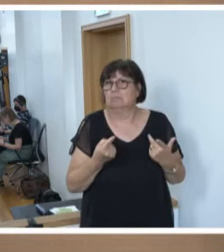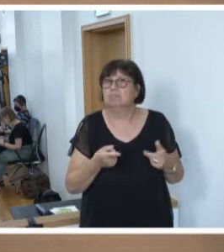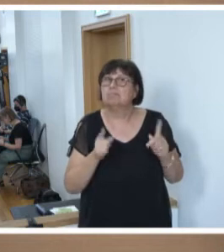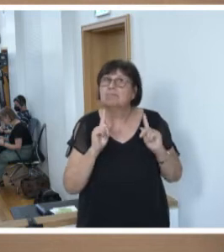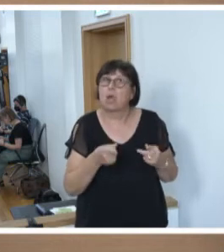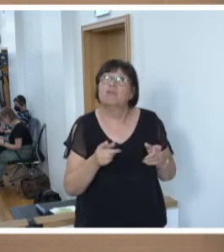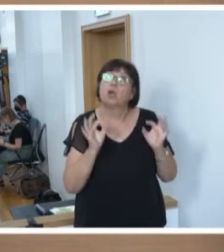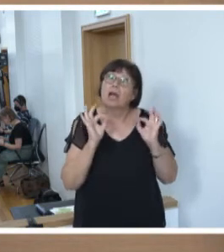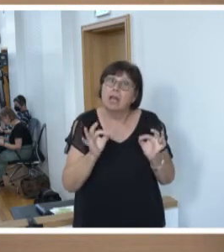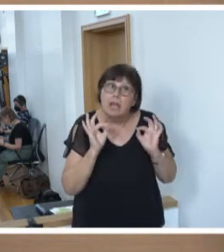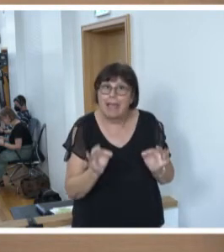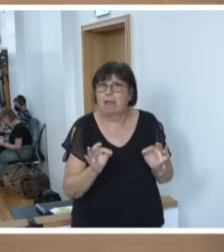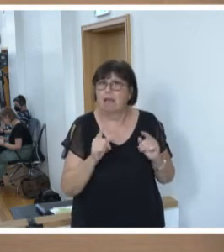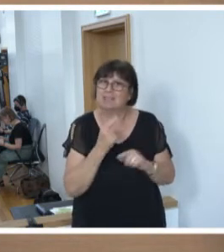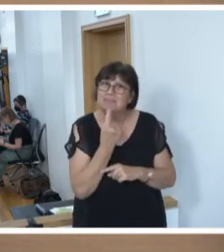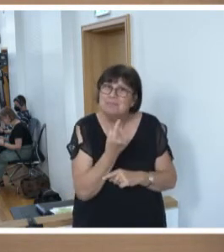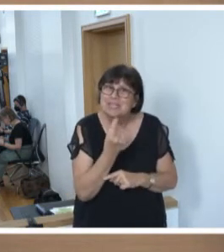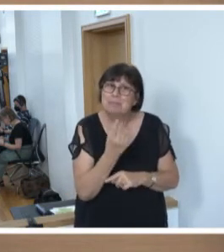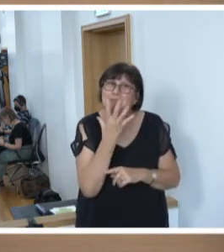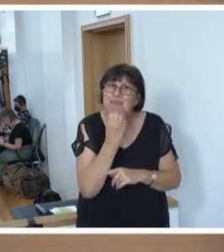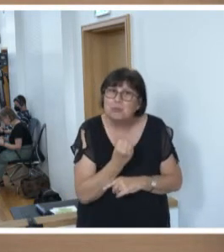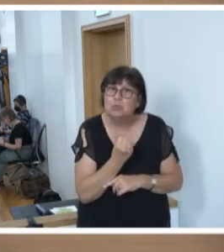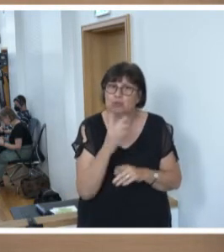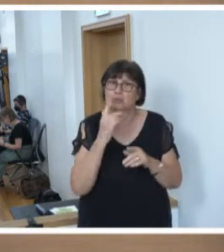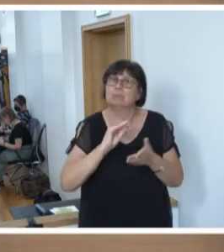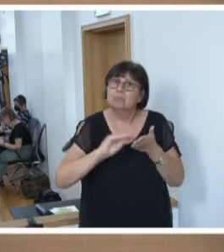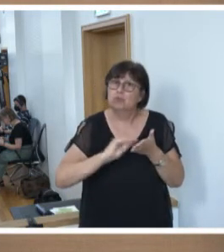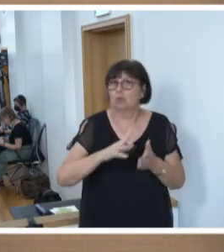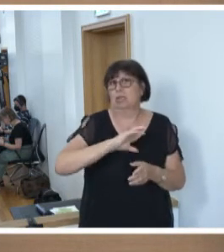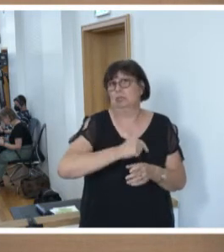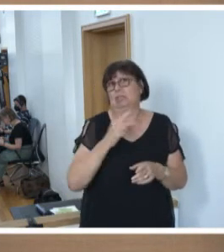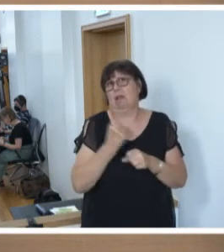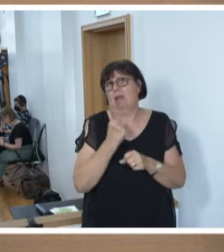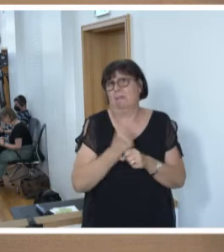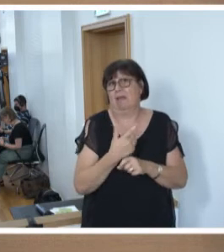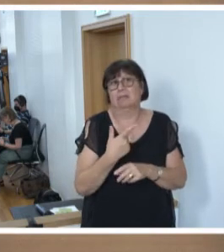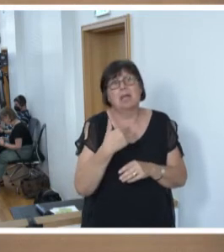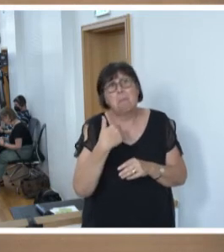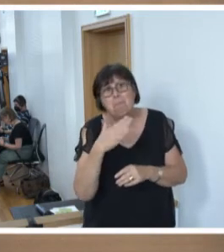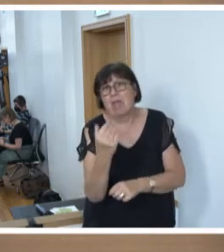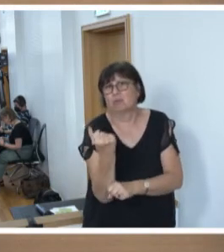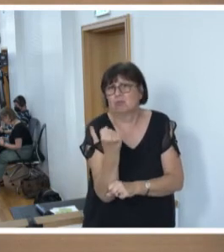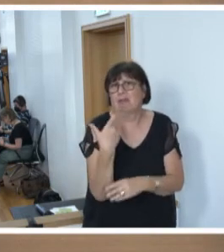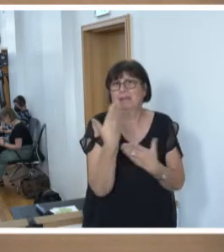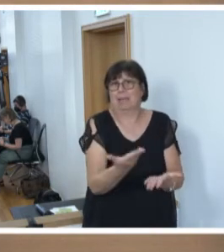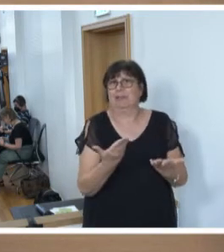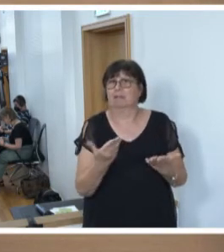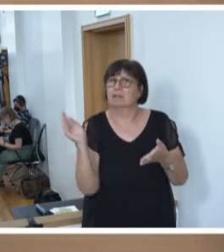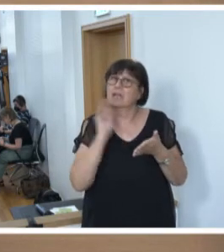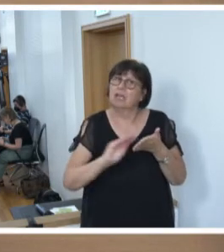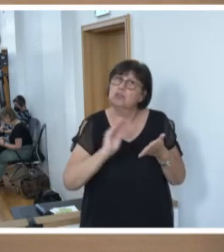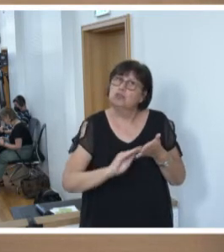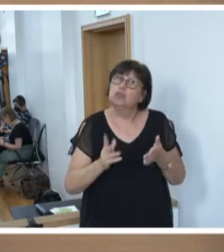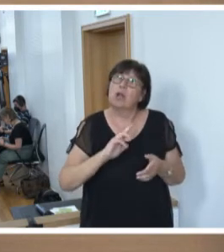die Lehrerinnen und Lehrer sind, die sich wünschen, die Schulsozialarbeit stärker mit einzubeziehen. Schule ist ein